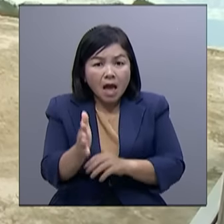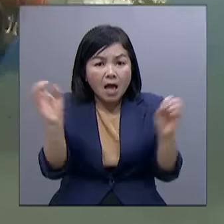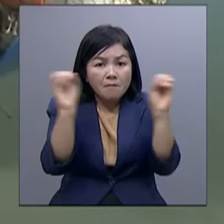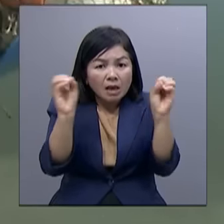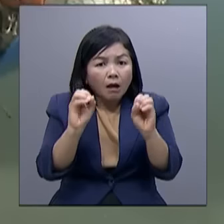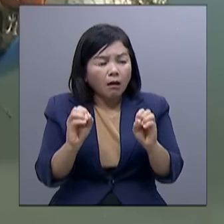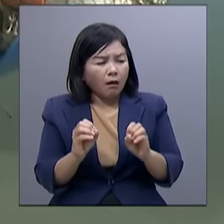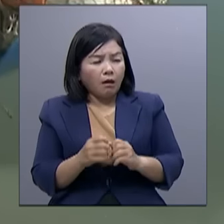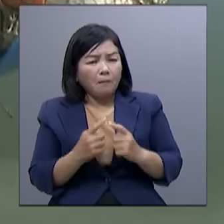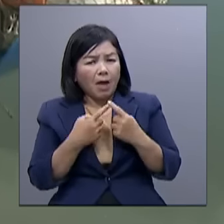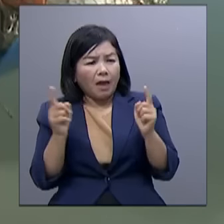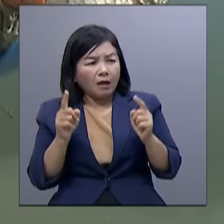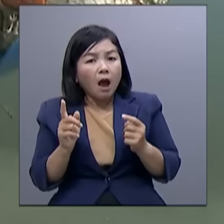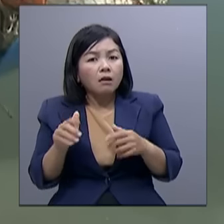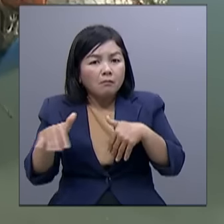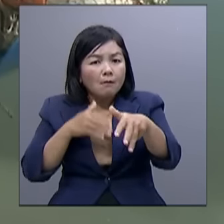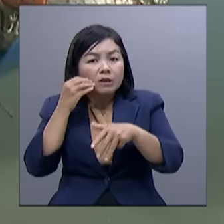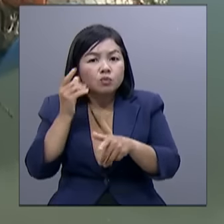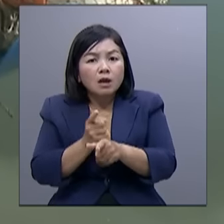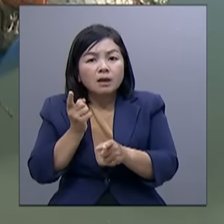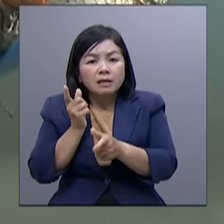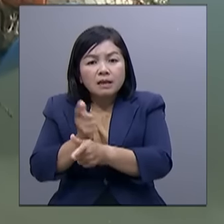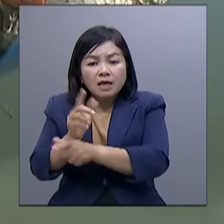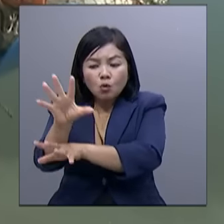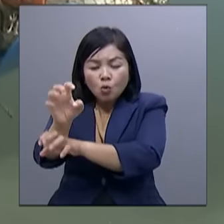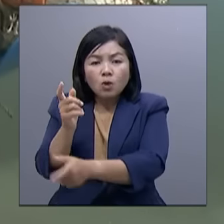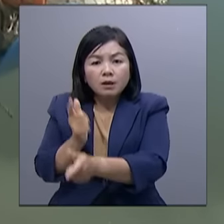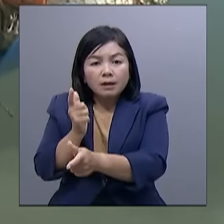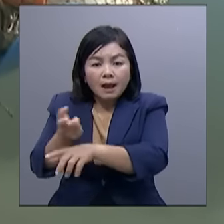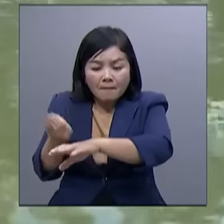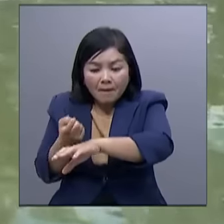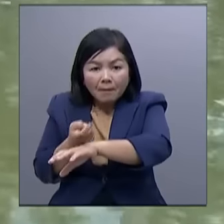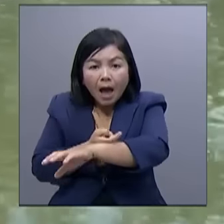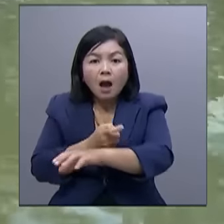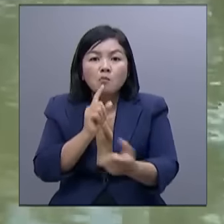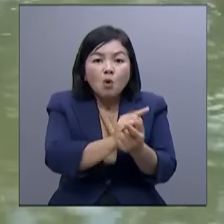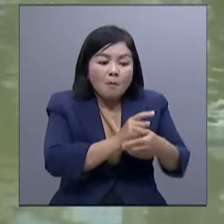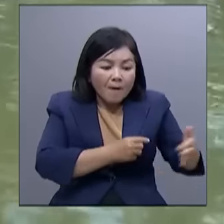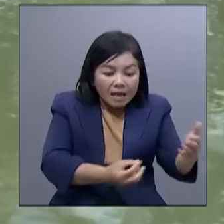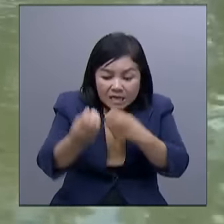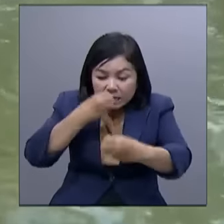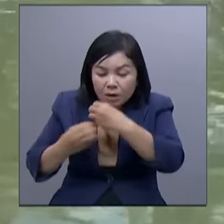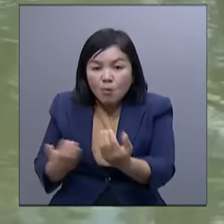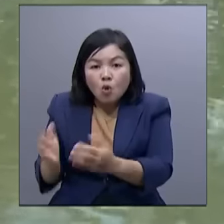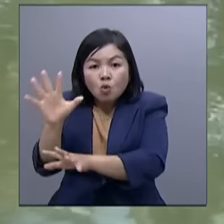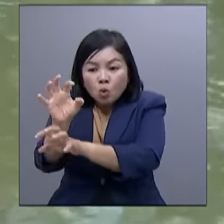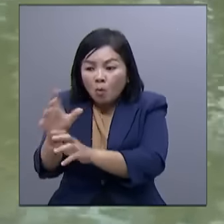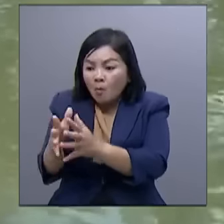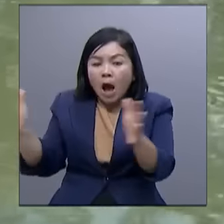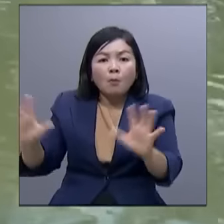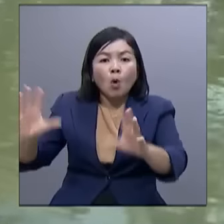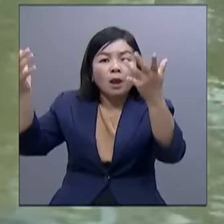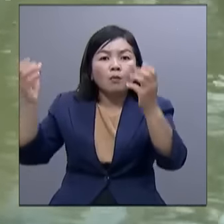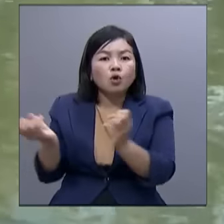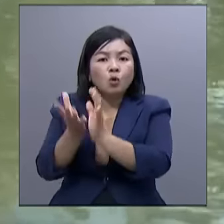เช่นเดียวกับคนในหมู่บ้านนะครับที่มีการเลี้ยงปลานิลกุ้งขายนะครับพบว่าถูกปลาหมอคางดำนะครับเข้ามาแทนที่ได้รับความเสียหายครับ